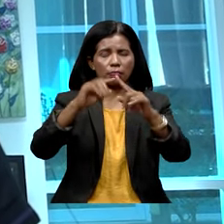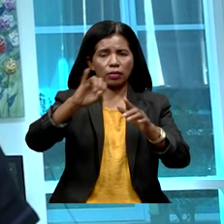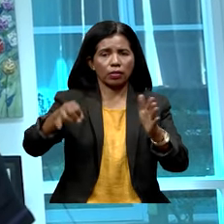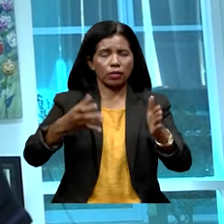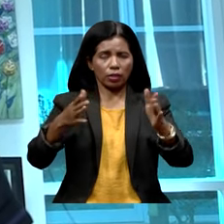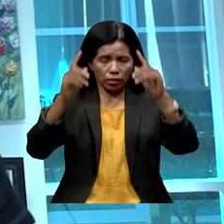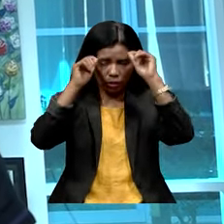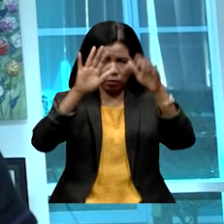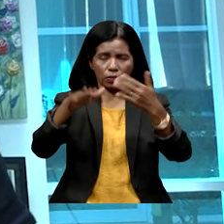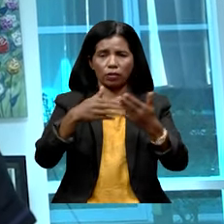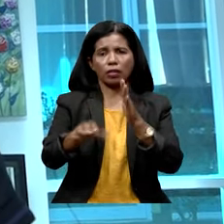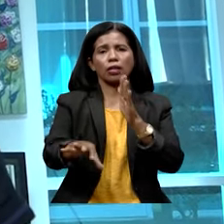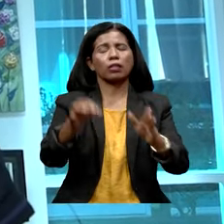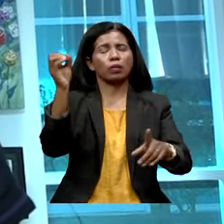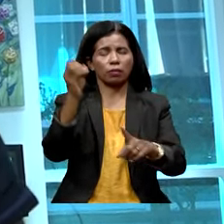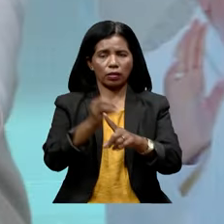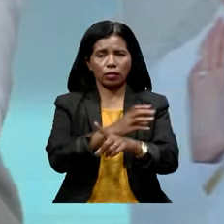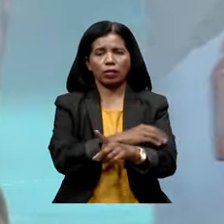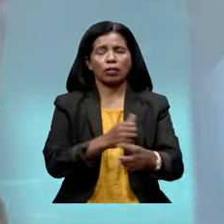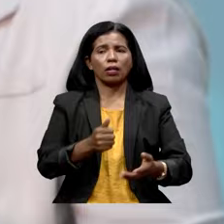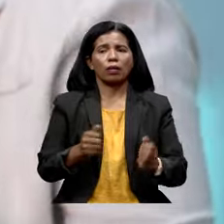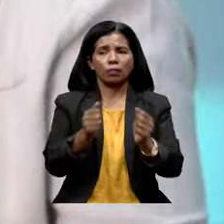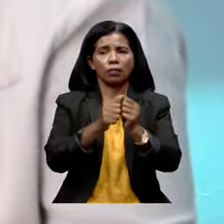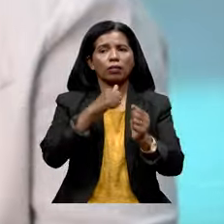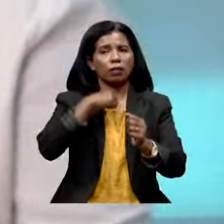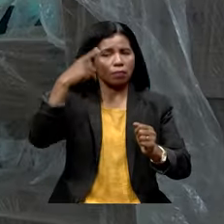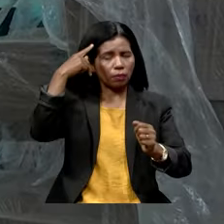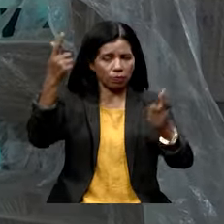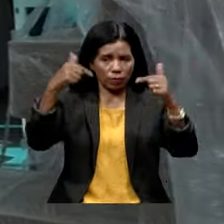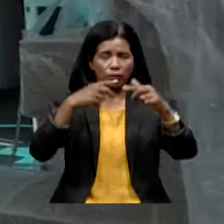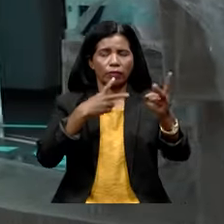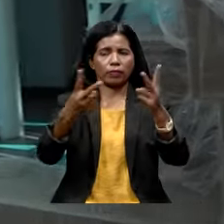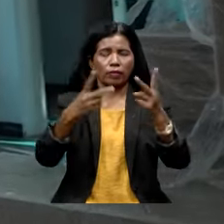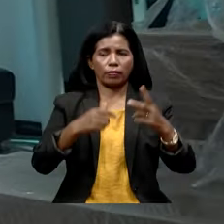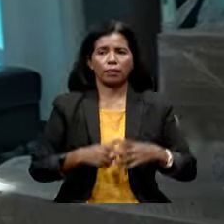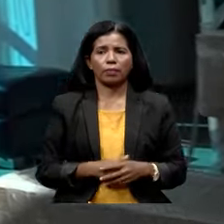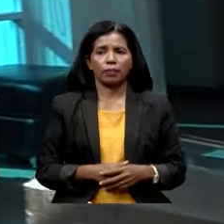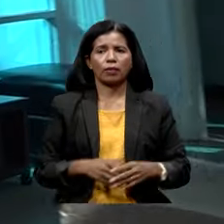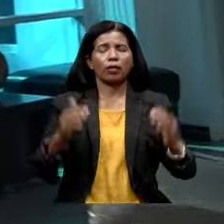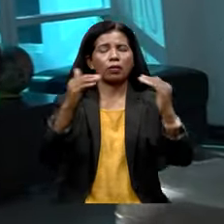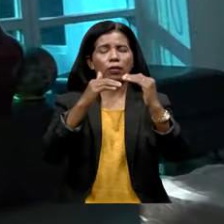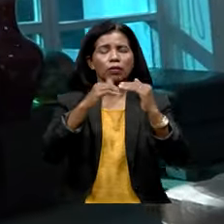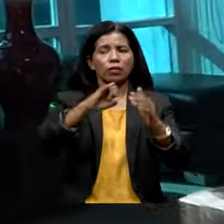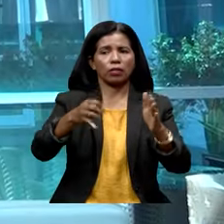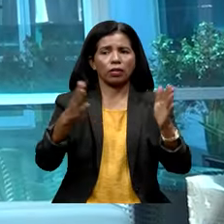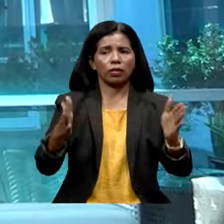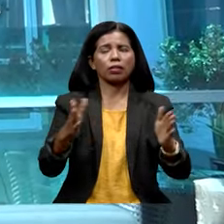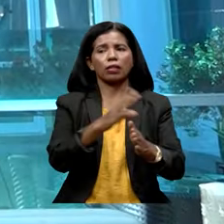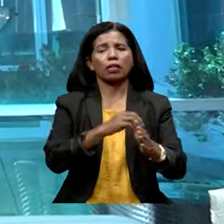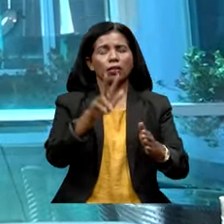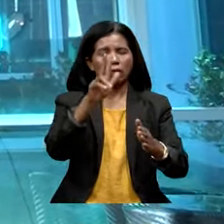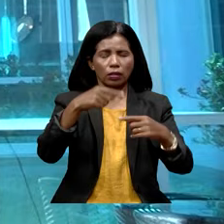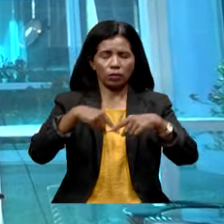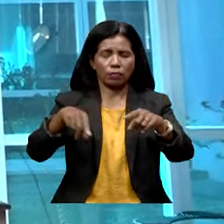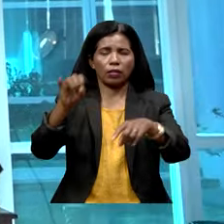Timor-Leste sira, tambahetan oportunidade hori akompanya Papa Francisco nia viazen. Encontro jornalista na entorno beato ba Vaticano, ida